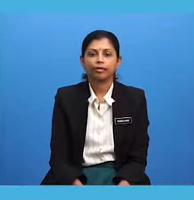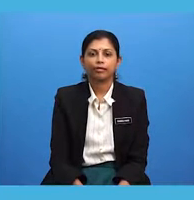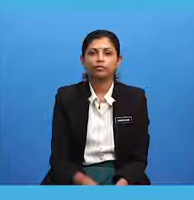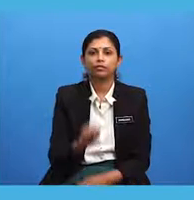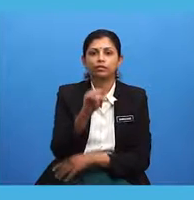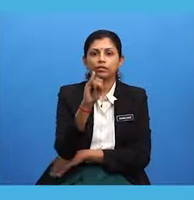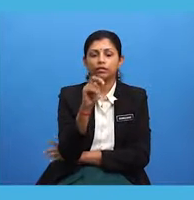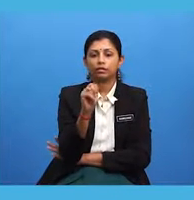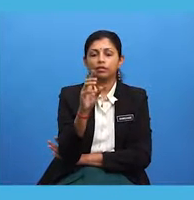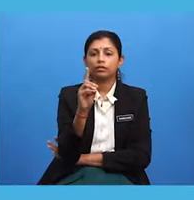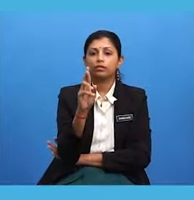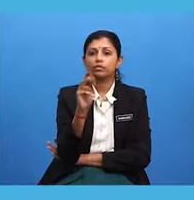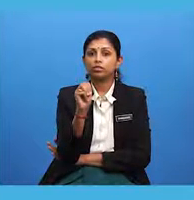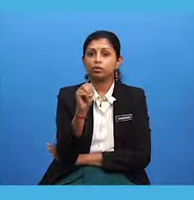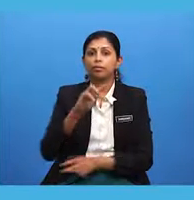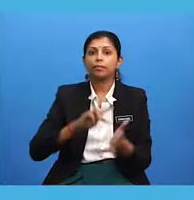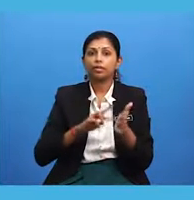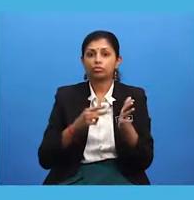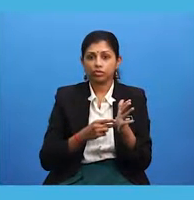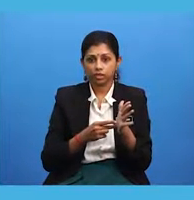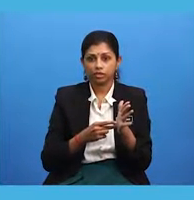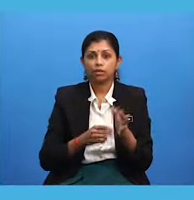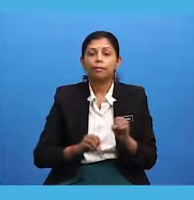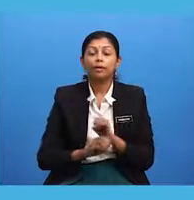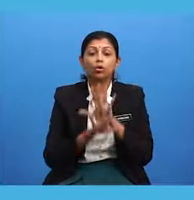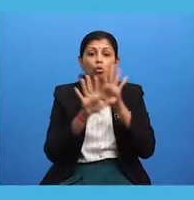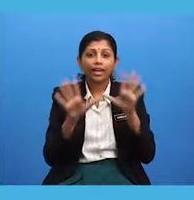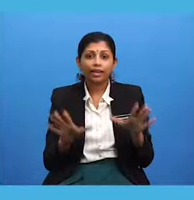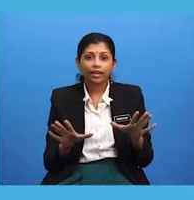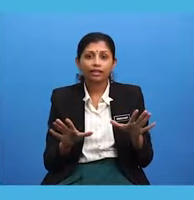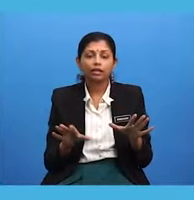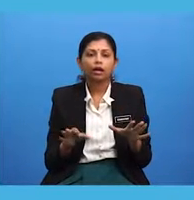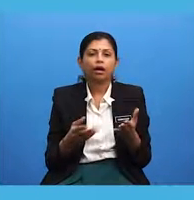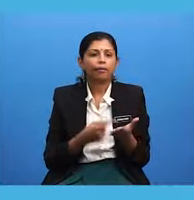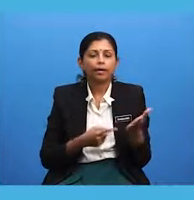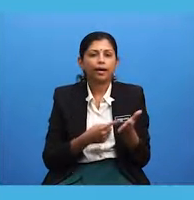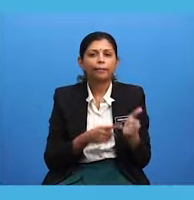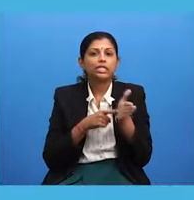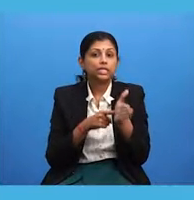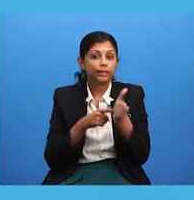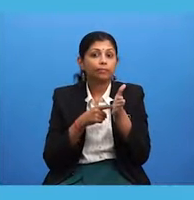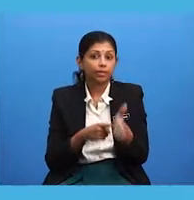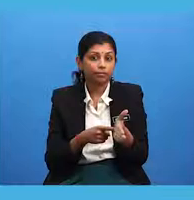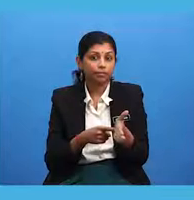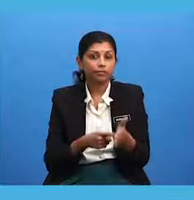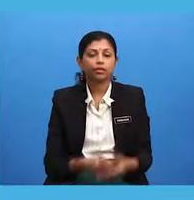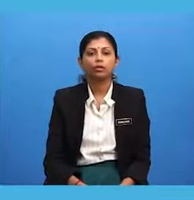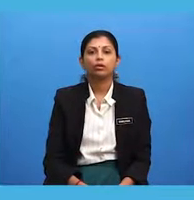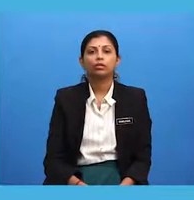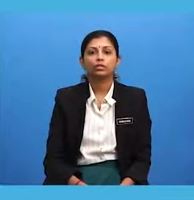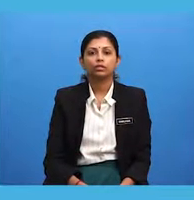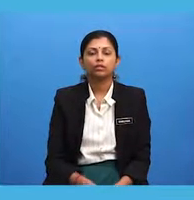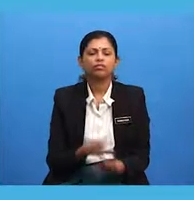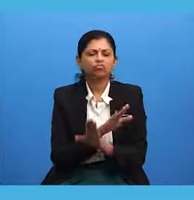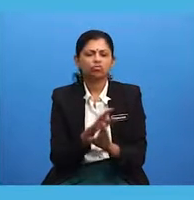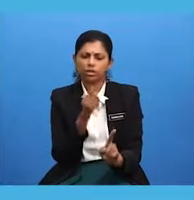Sindrom ialah istilah yang digunakan untuk menghuraikan beberapa simptom